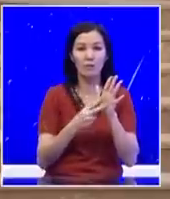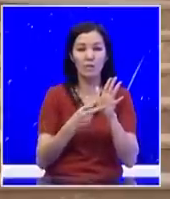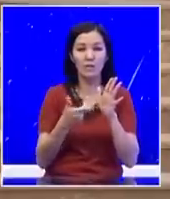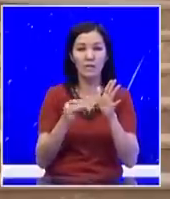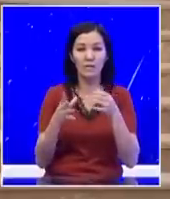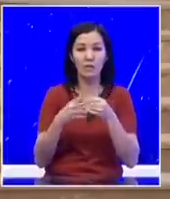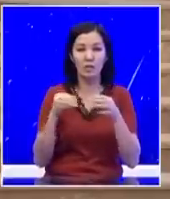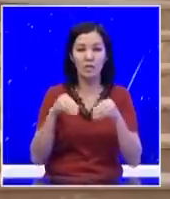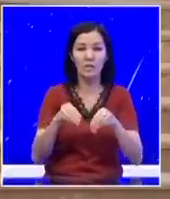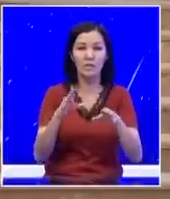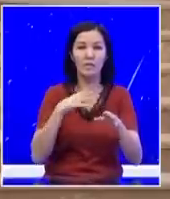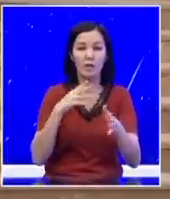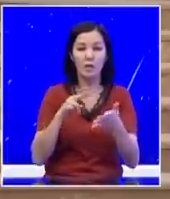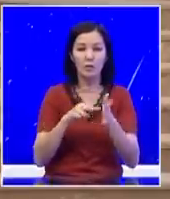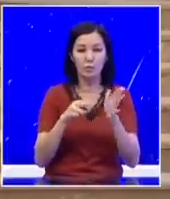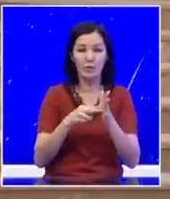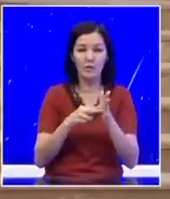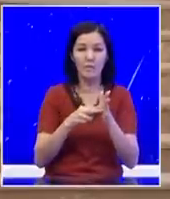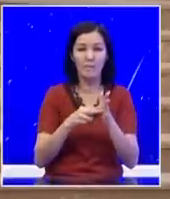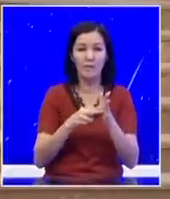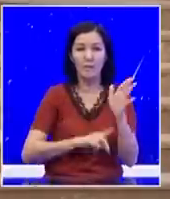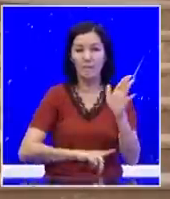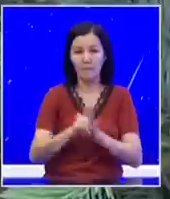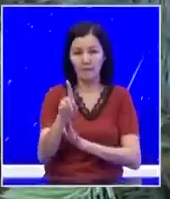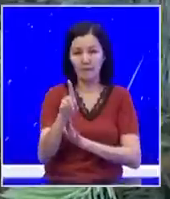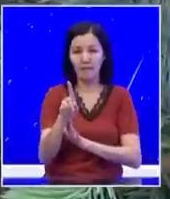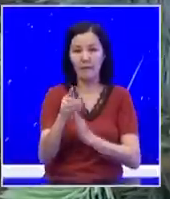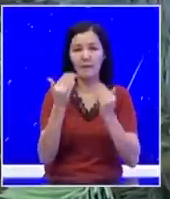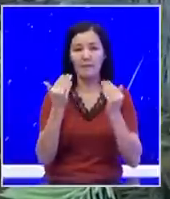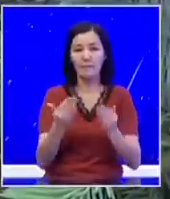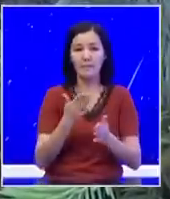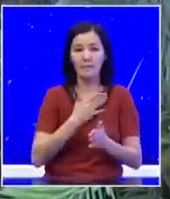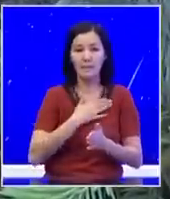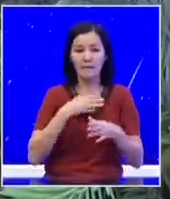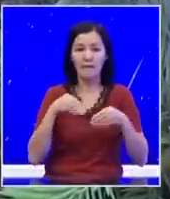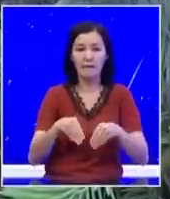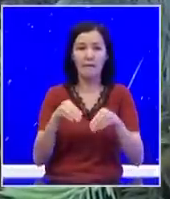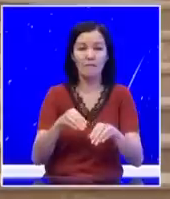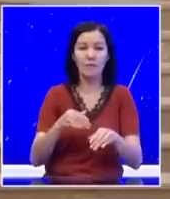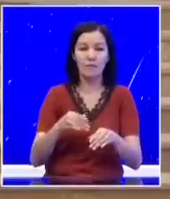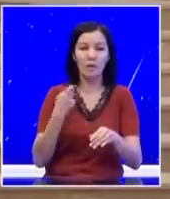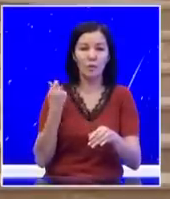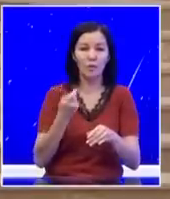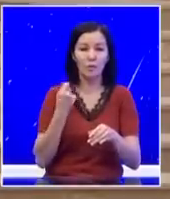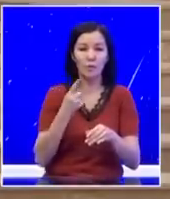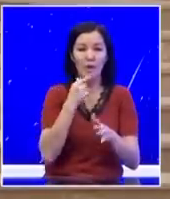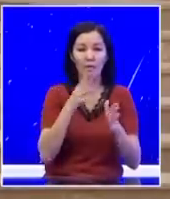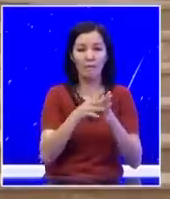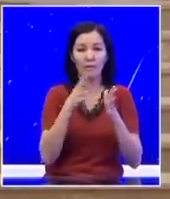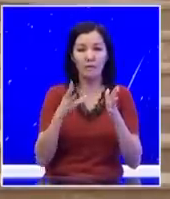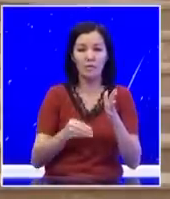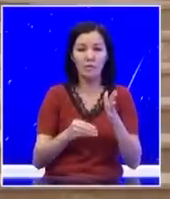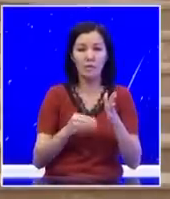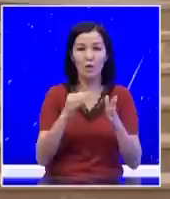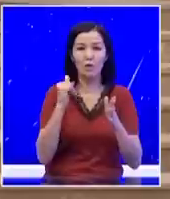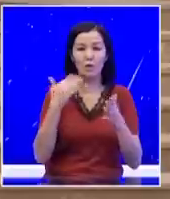қант қызылшасын себуді жоспарлап, себу жұмыстары жүріп жатыр. Біздегі егіліп атқан тұқым, қант қызылшасының тұқымы